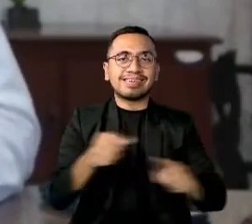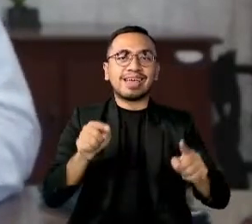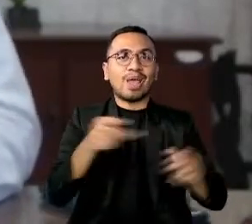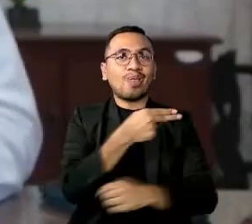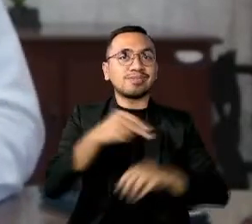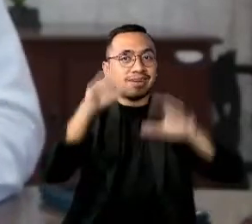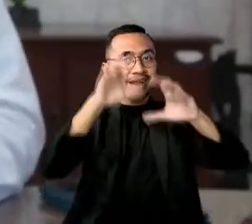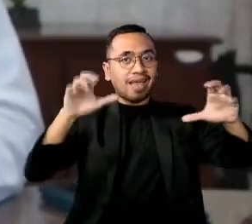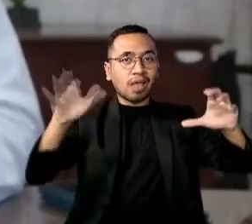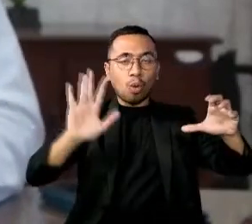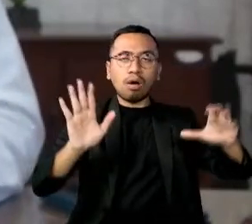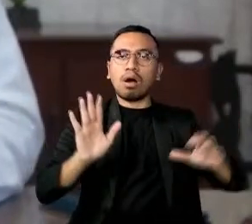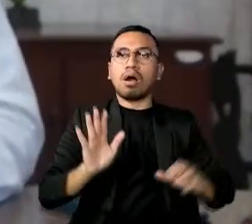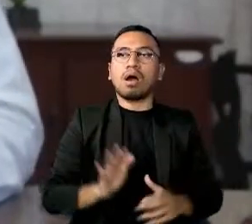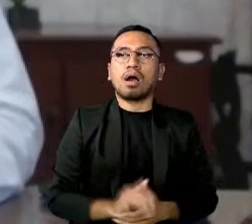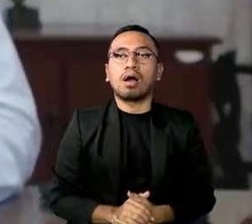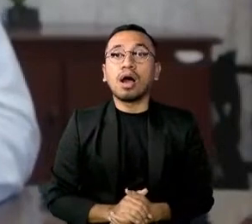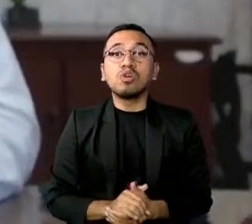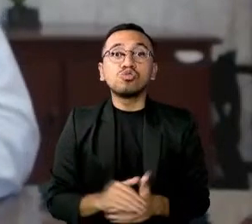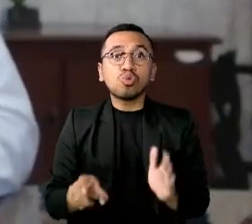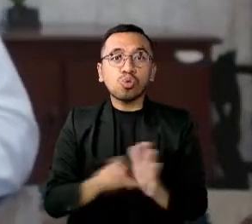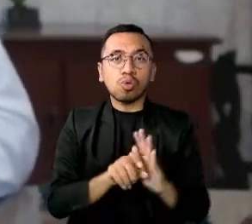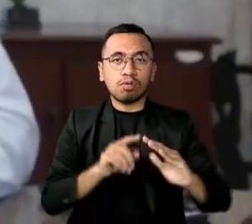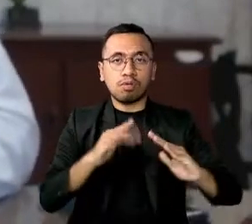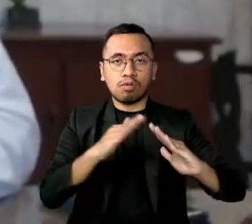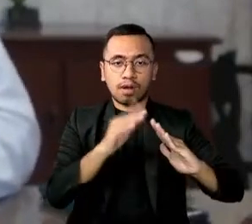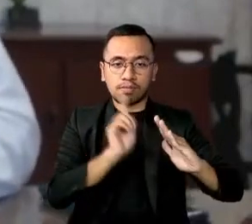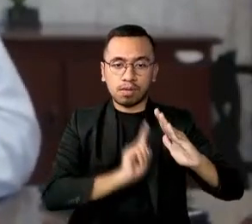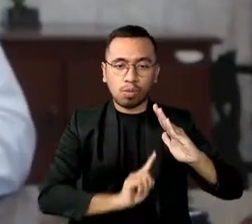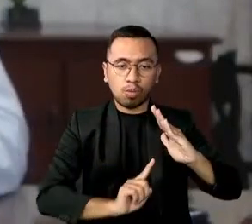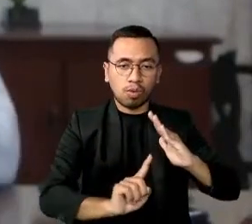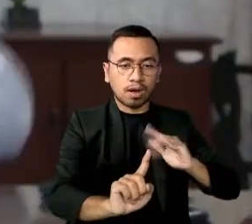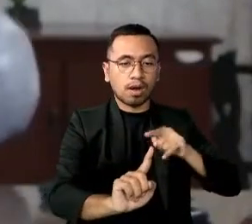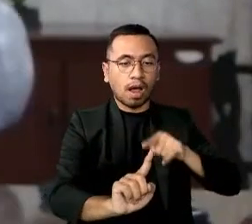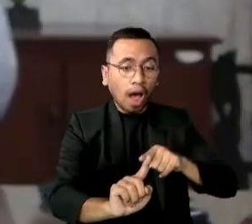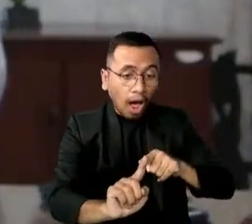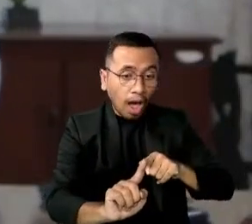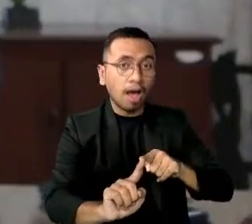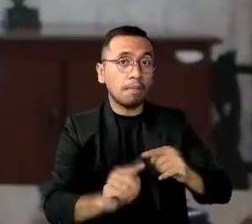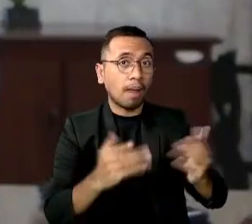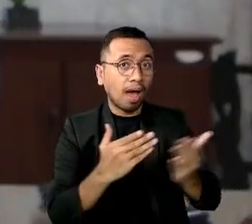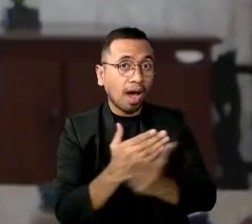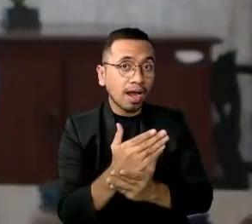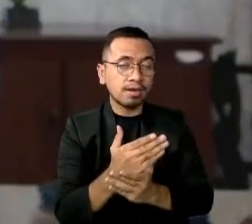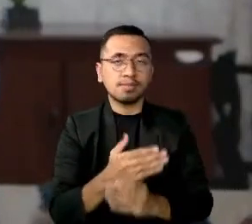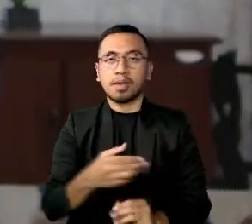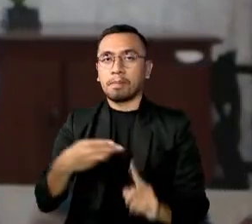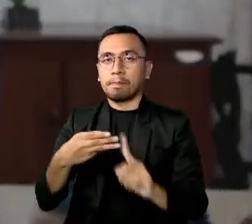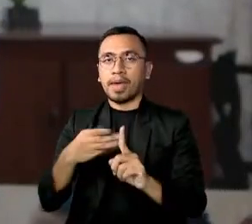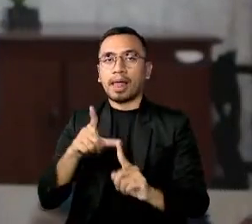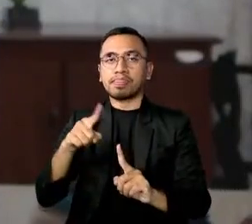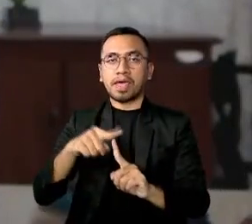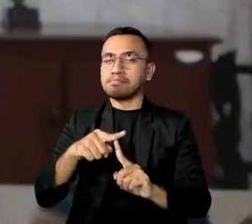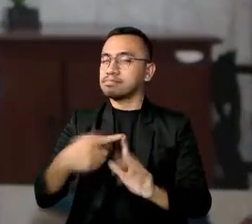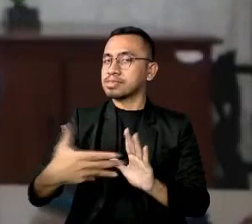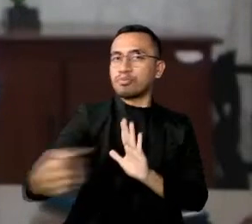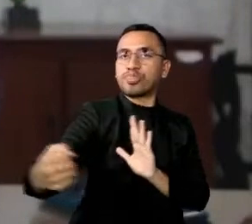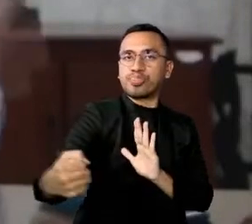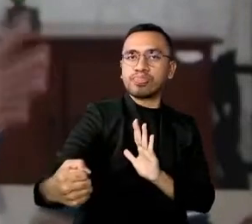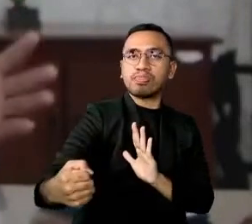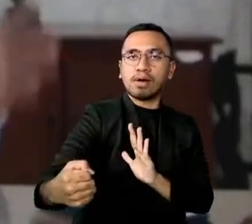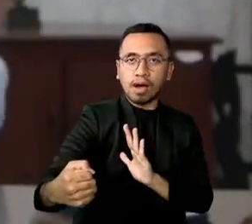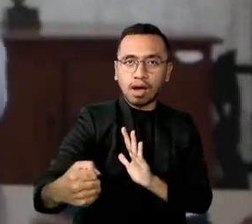Tetapi kalau dia penerima BLT harusnya cabut Roger ini ada hak yang harus dicabut ya ketika dia melanggar er